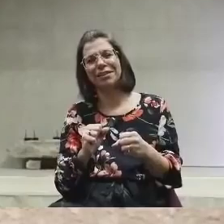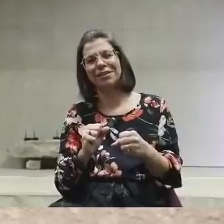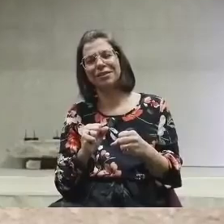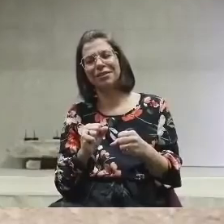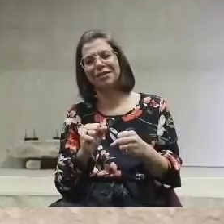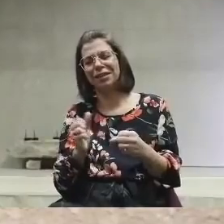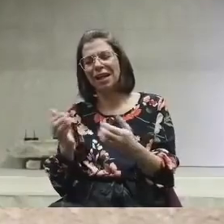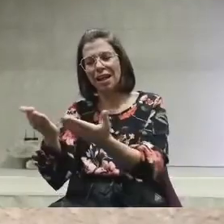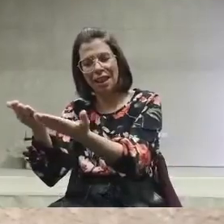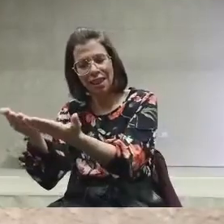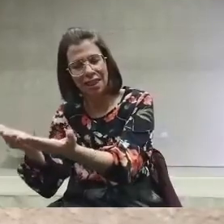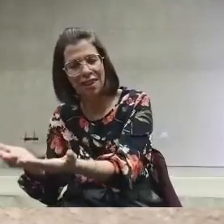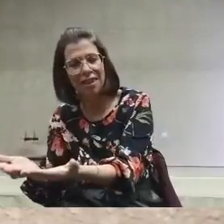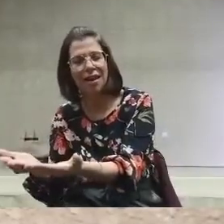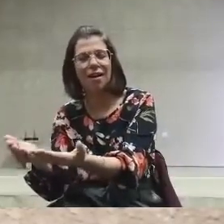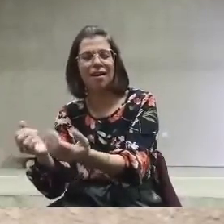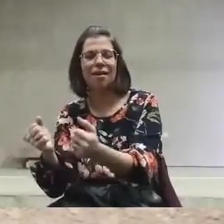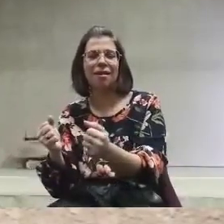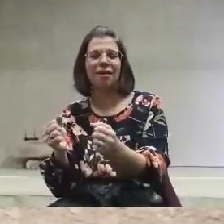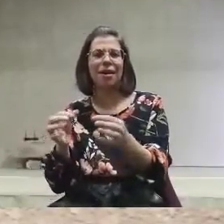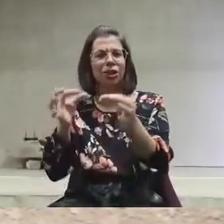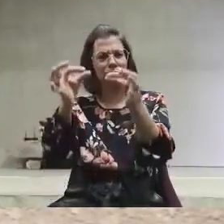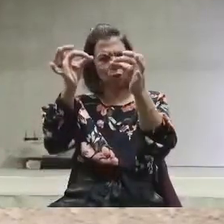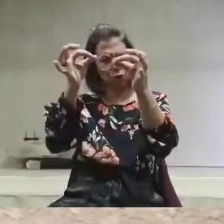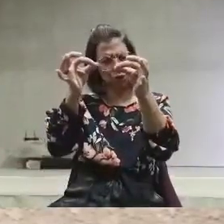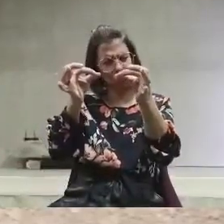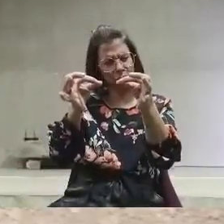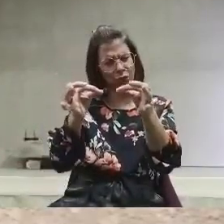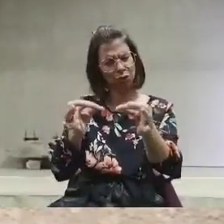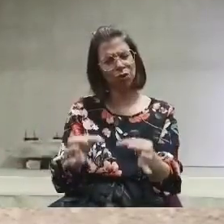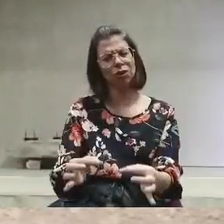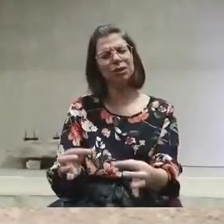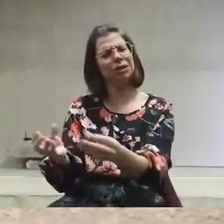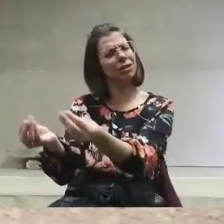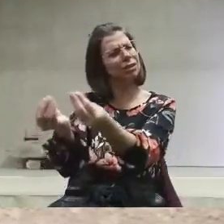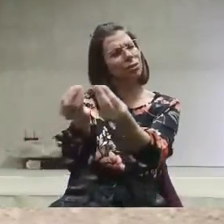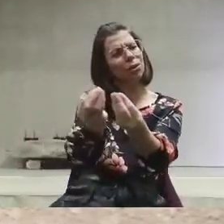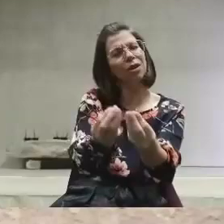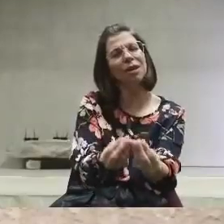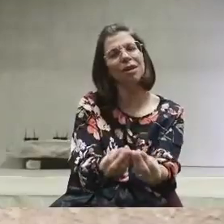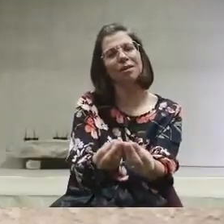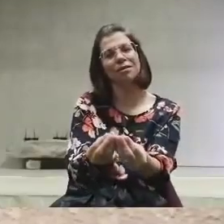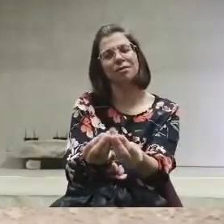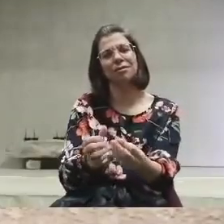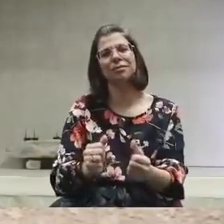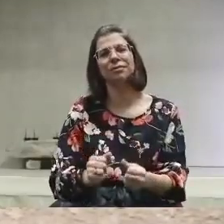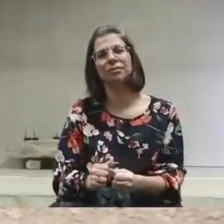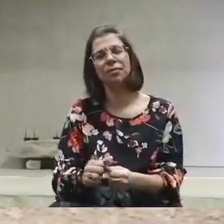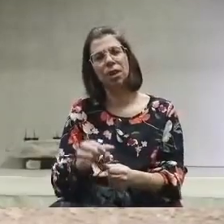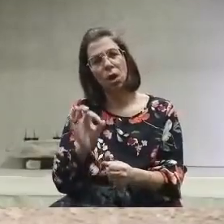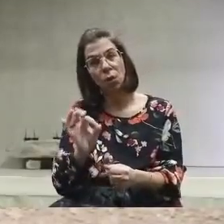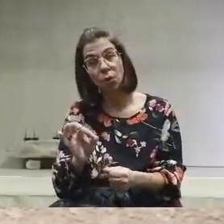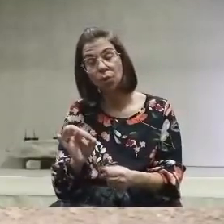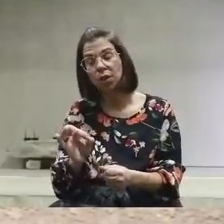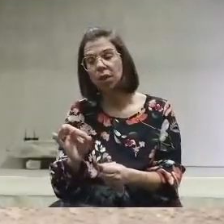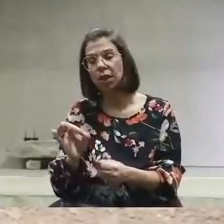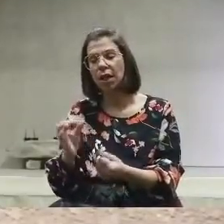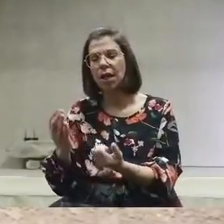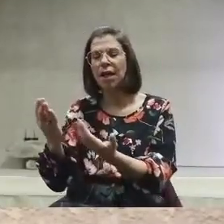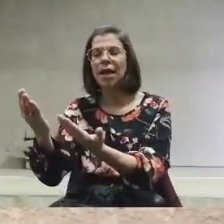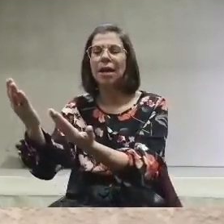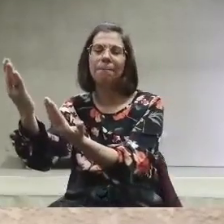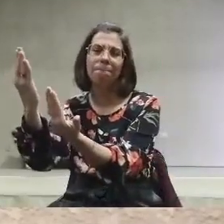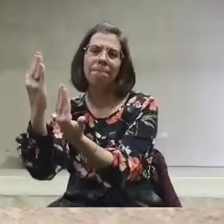innocence. Il était en train d'échanger la malédiction et nous donner sa